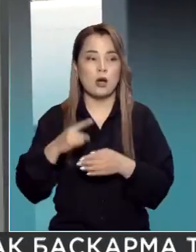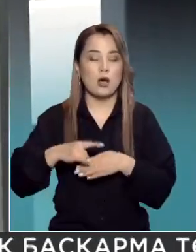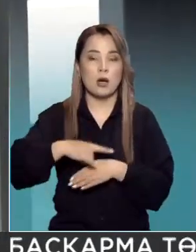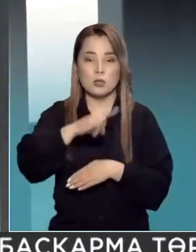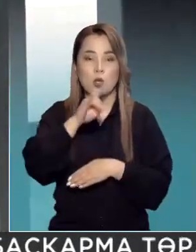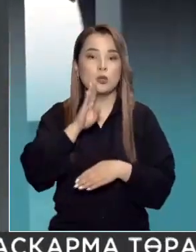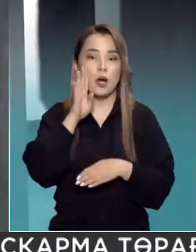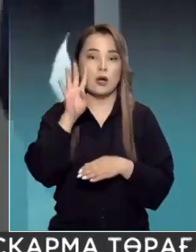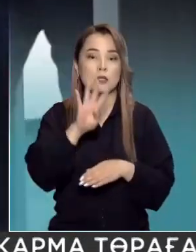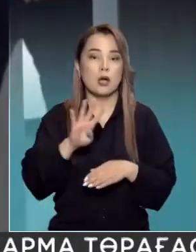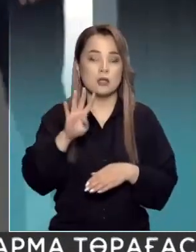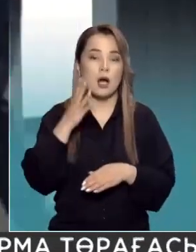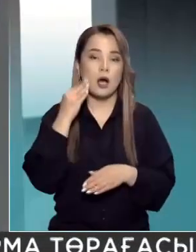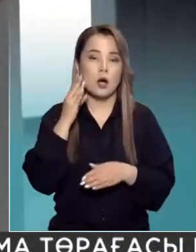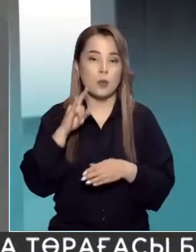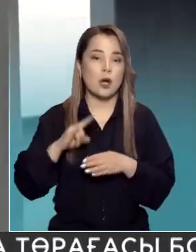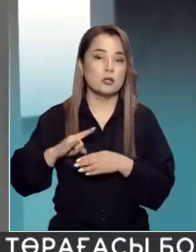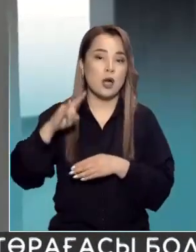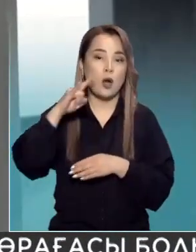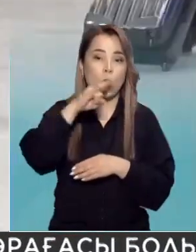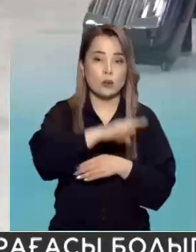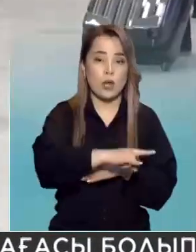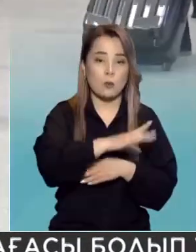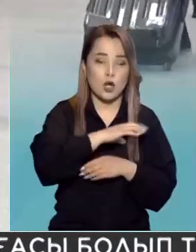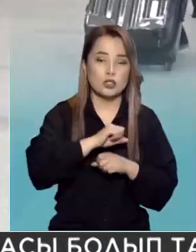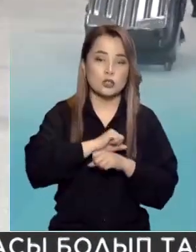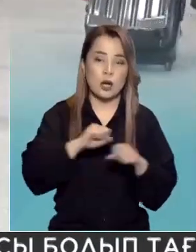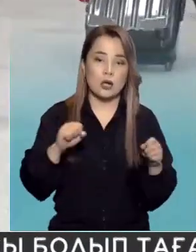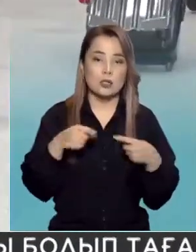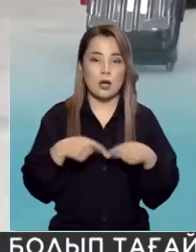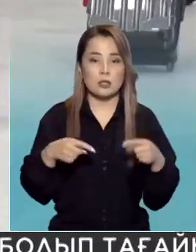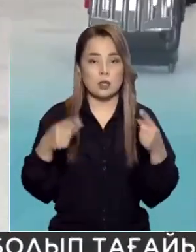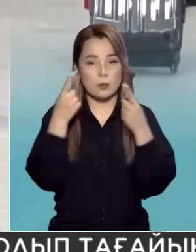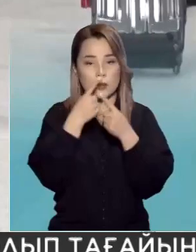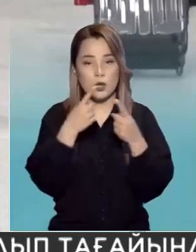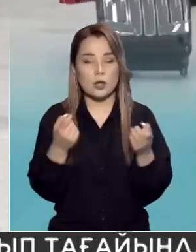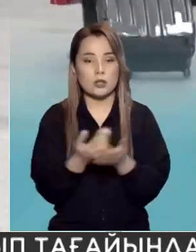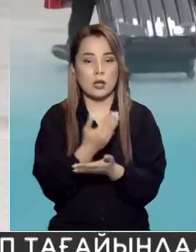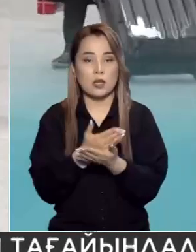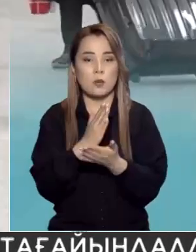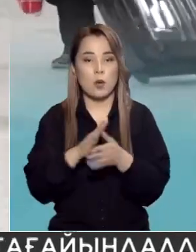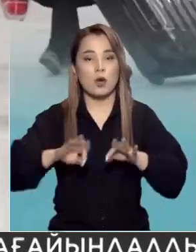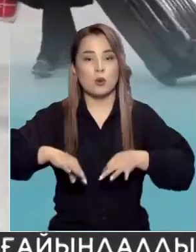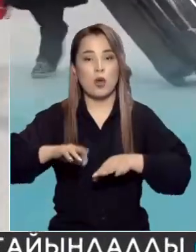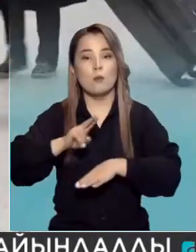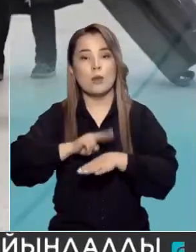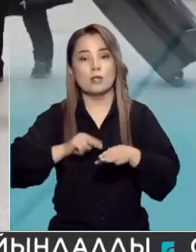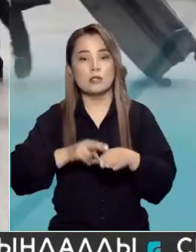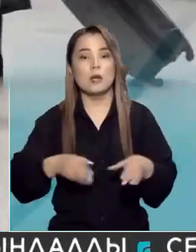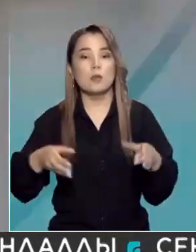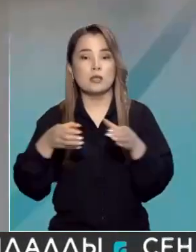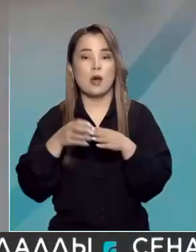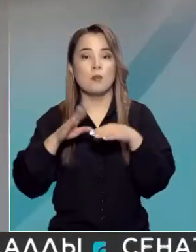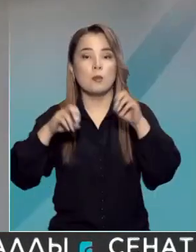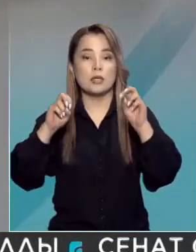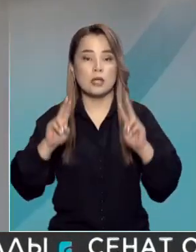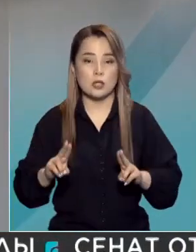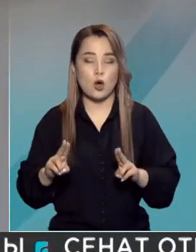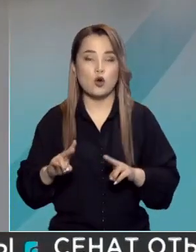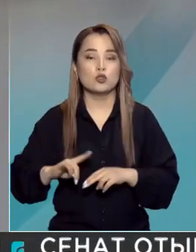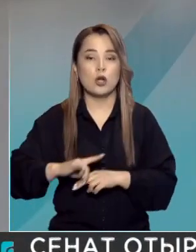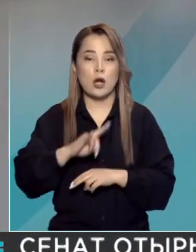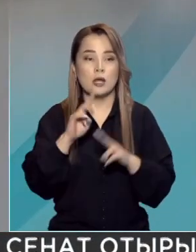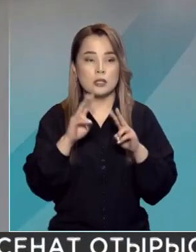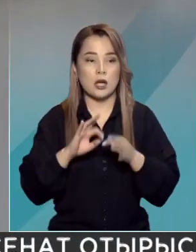бүгін таңғы 4-те Алматы әуежайына келіп қонды. Жарылғыш зат туралы хабар тараған соң көліктегі полиция департаментінің мамандары